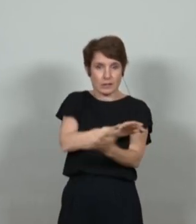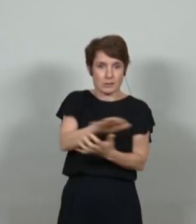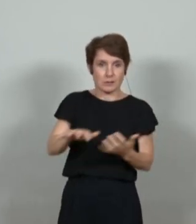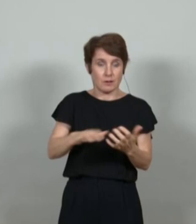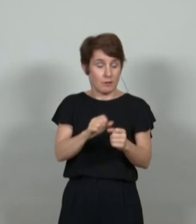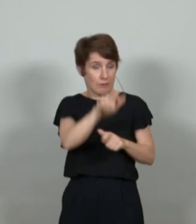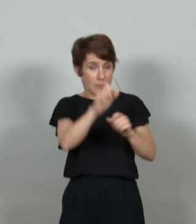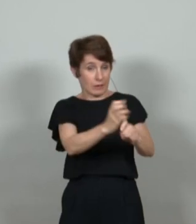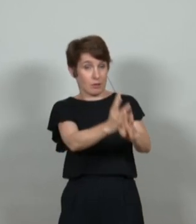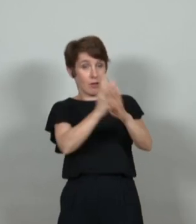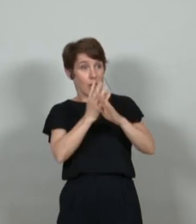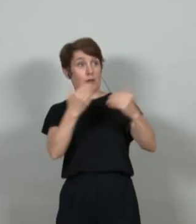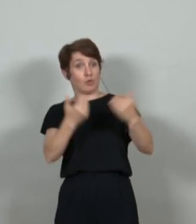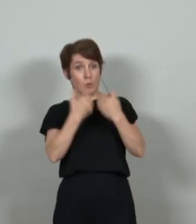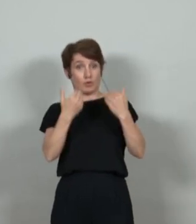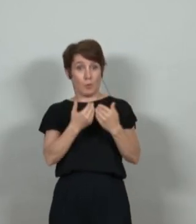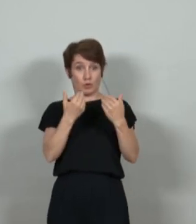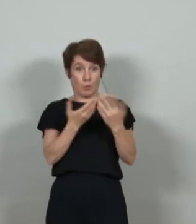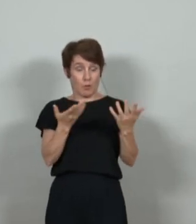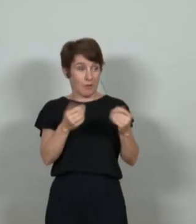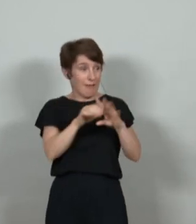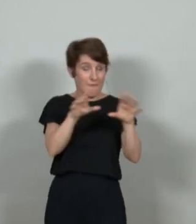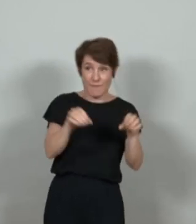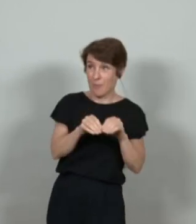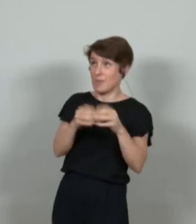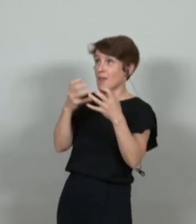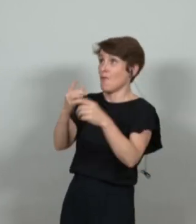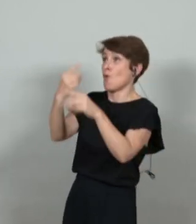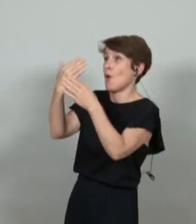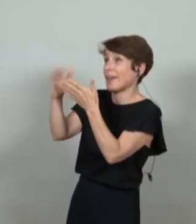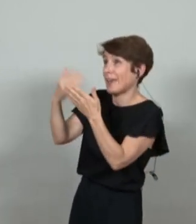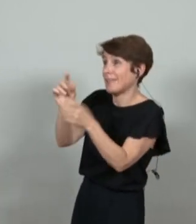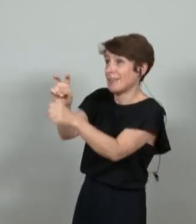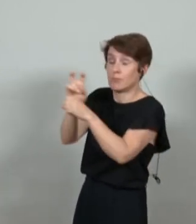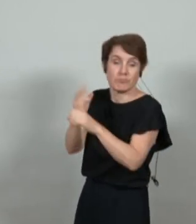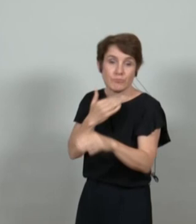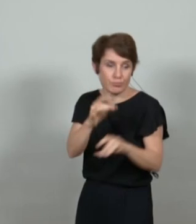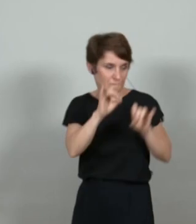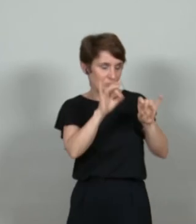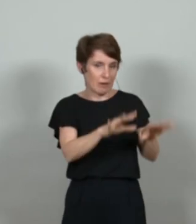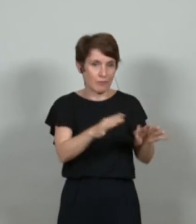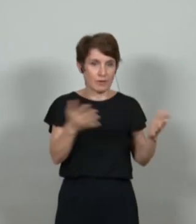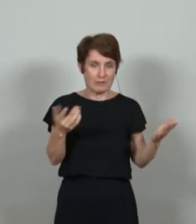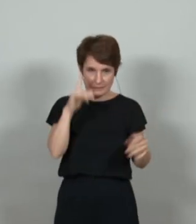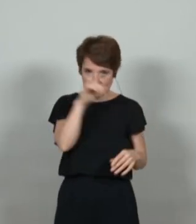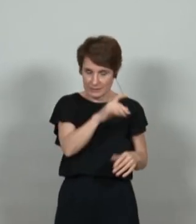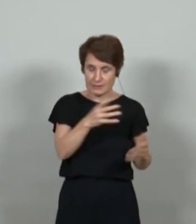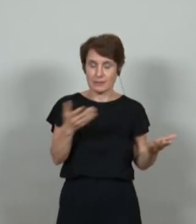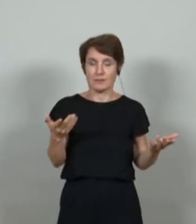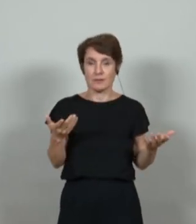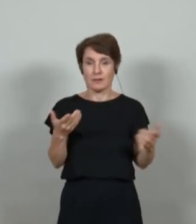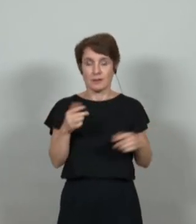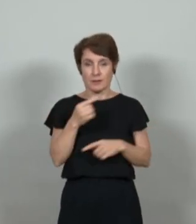d'accès donc des familles au crédit à l'abandon donc de dispositifs d'investissement locatif pour